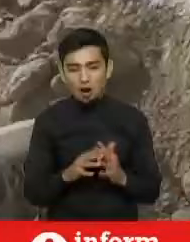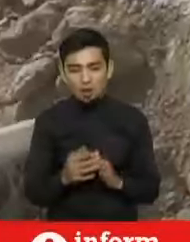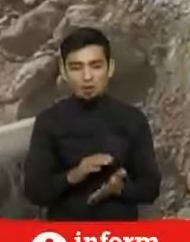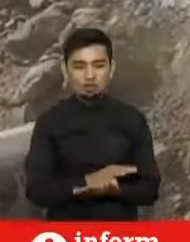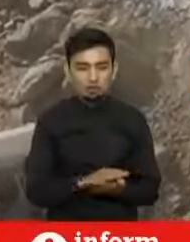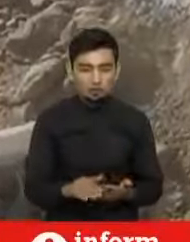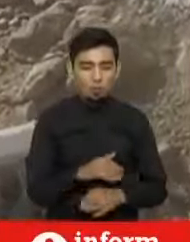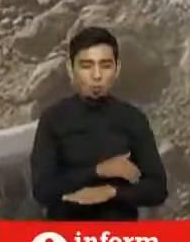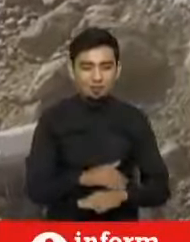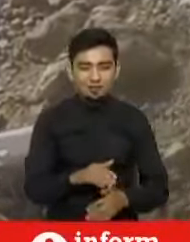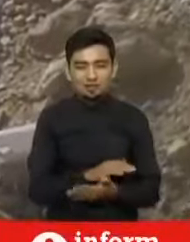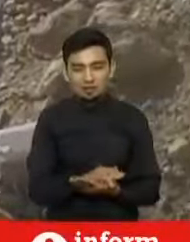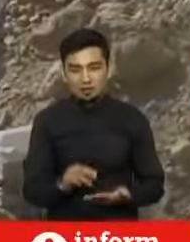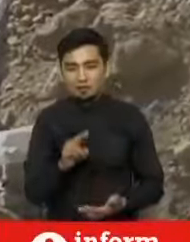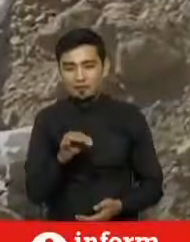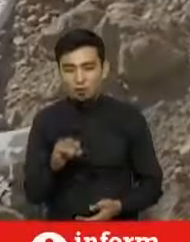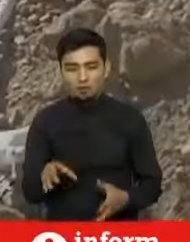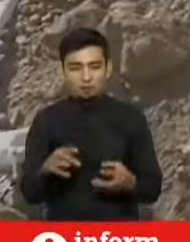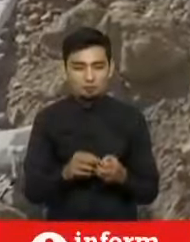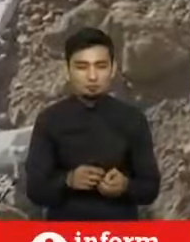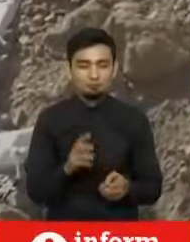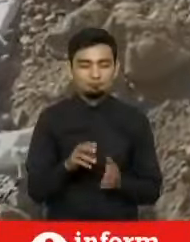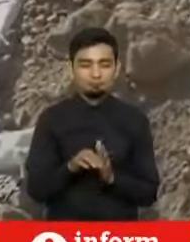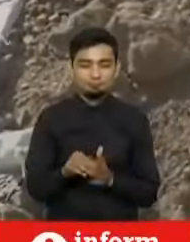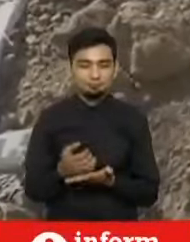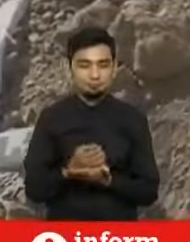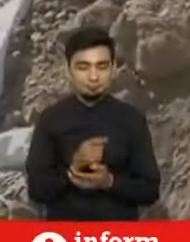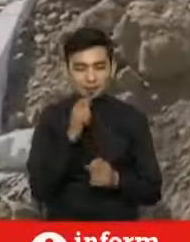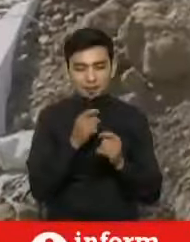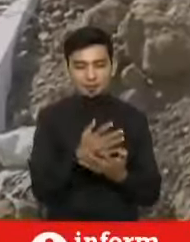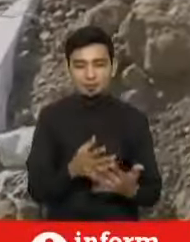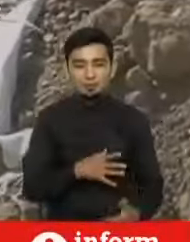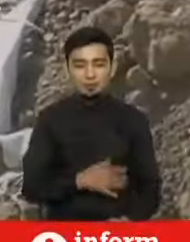«Чистая улица». Наргиз Жанабекова, Анастасия Новикова, Информбюро, Атырауская область.